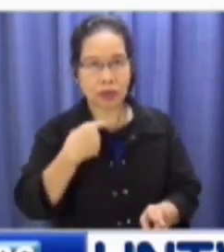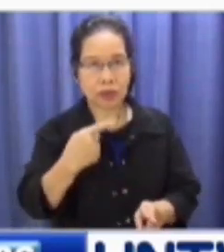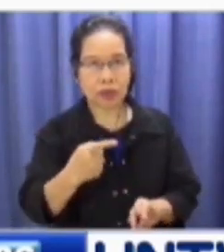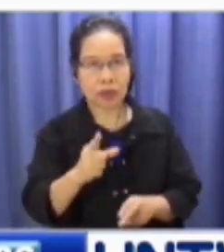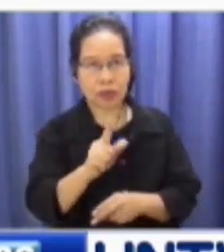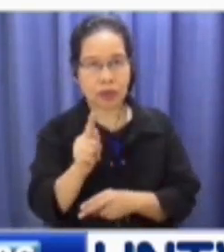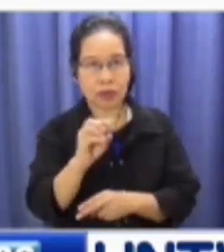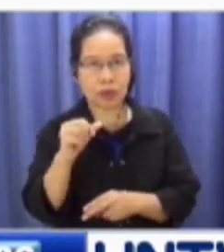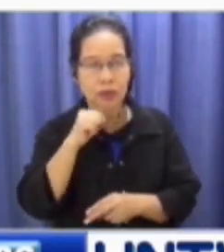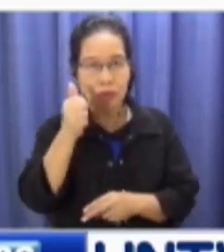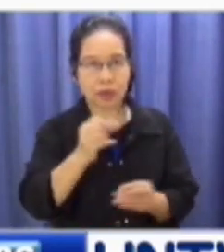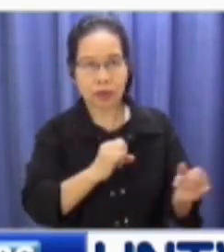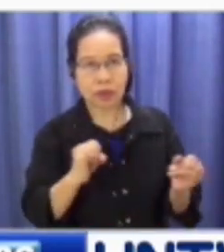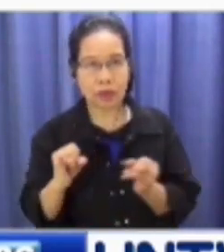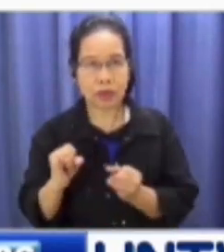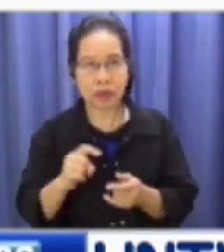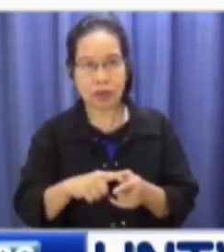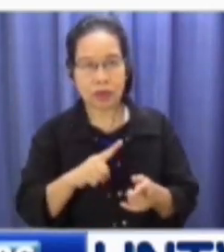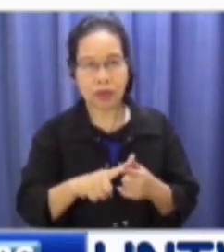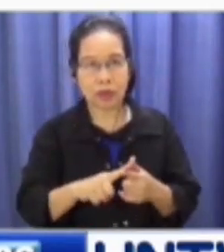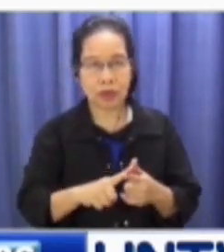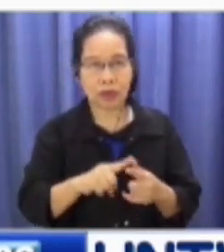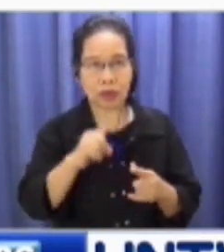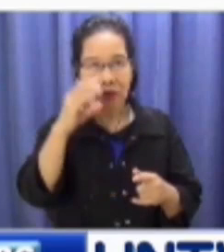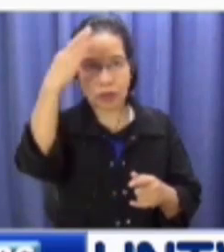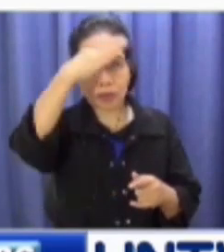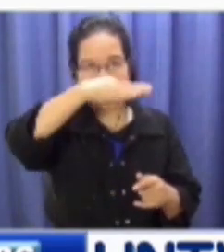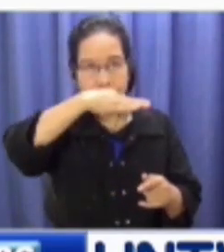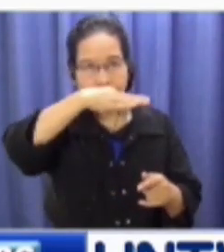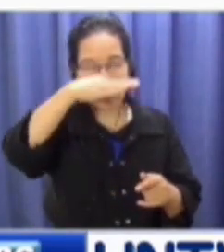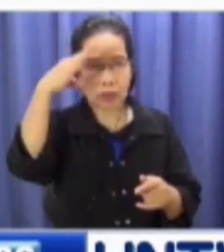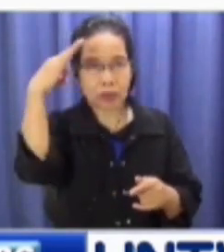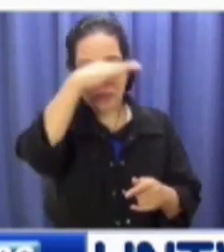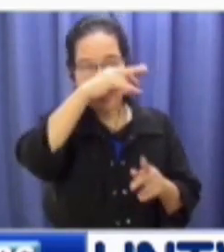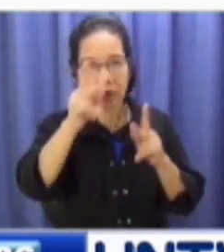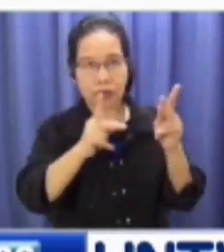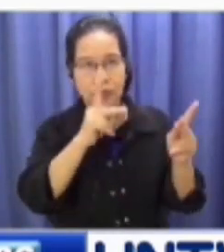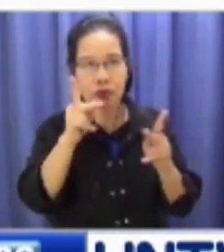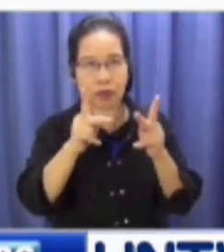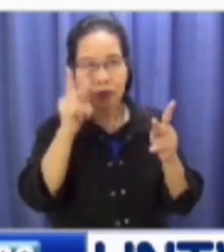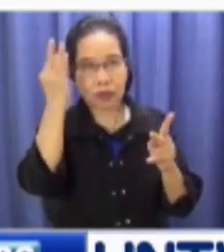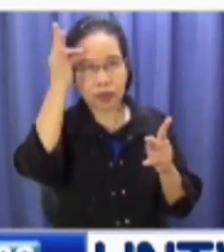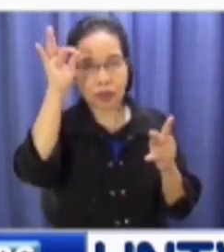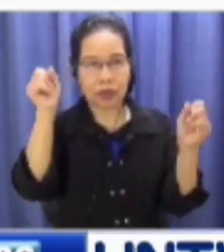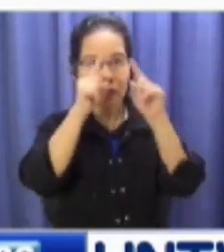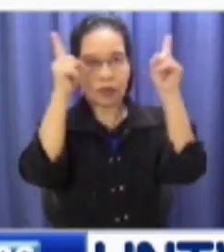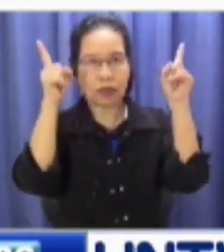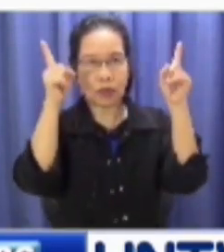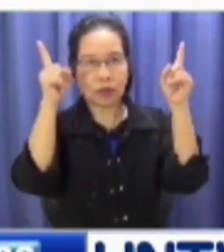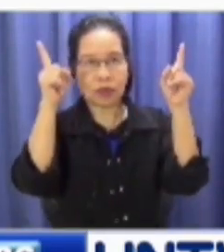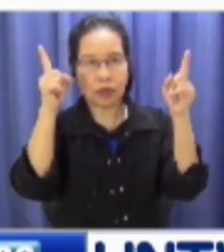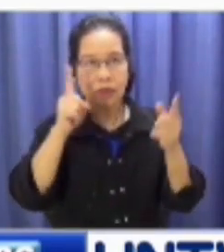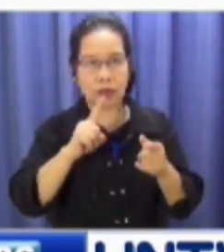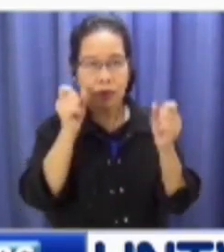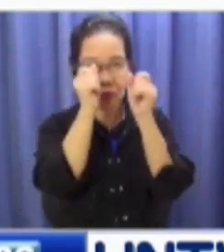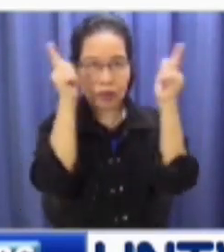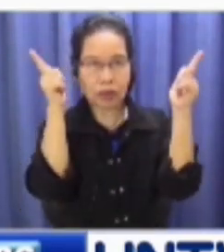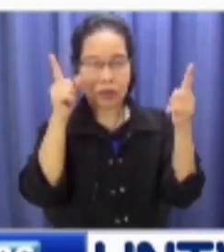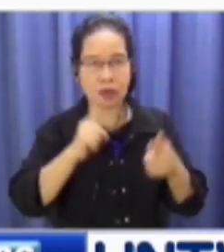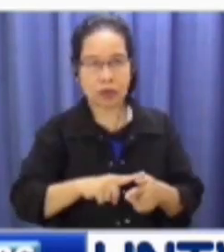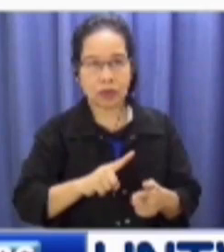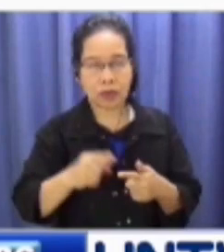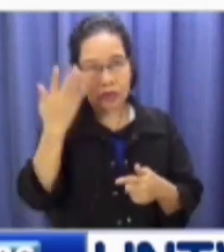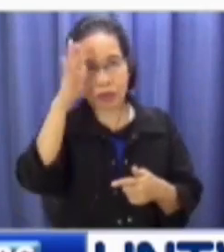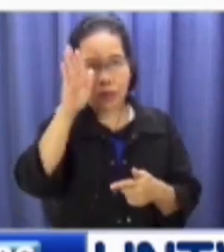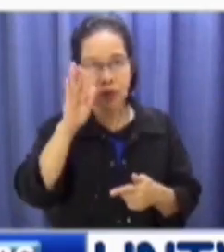bukas mag-i-implement na, ang sambayan ng Pilipino, yung mga kababa, nagulat sila. Tsaka, kumbaga, hindi nila alam kung ano yung